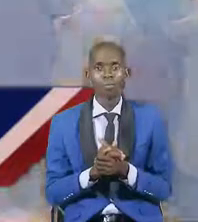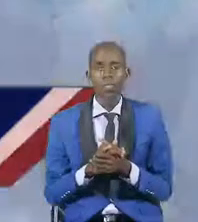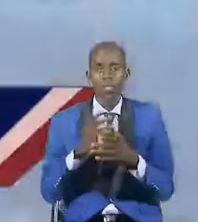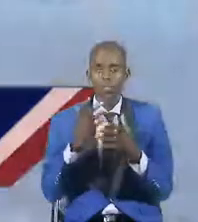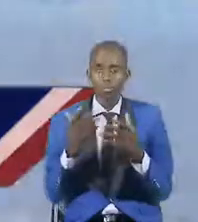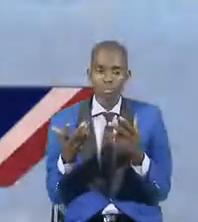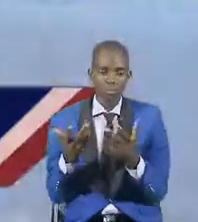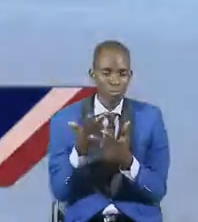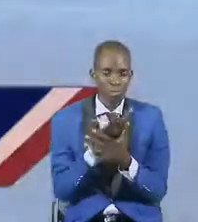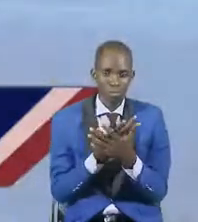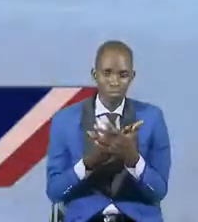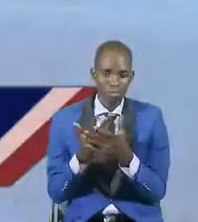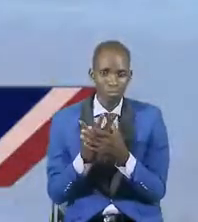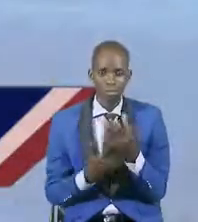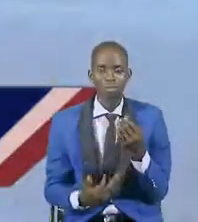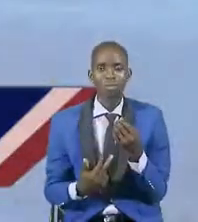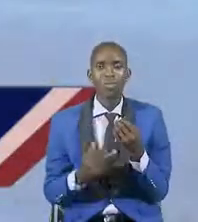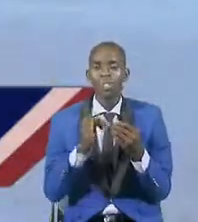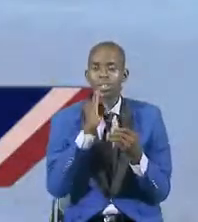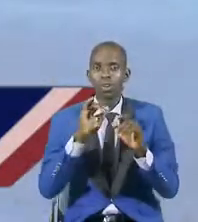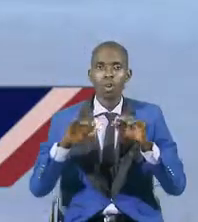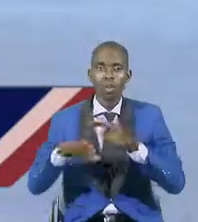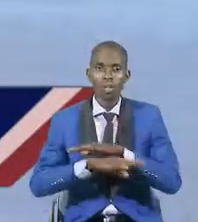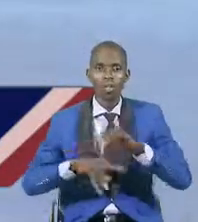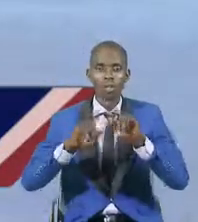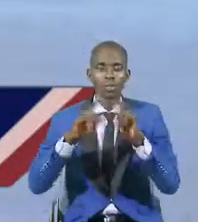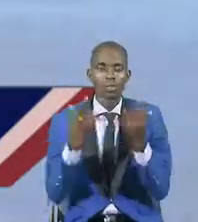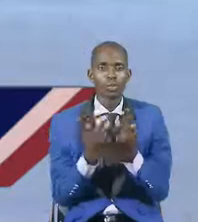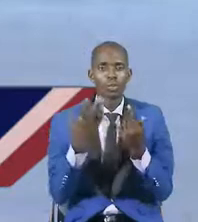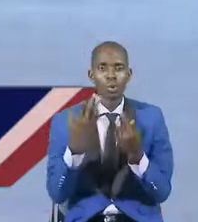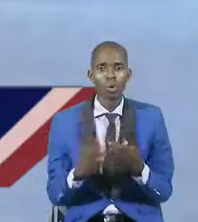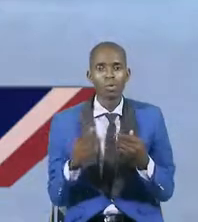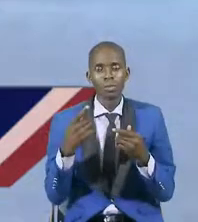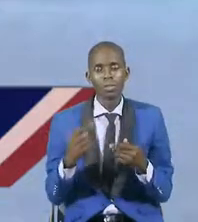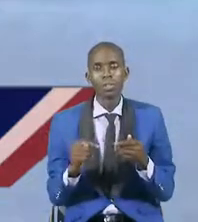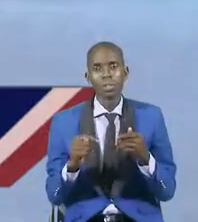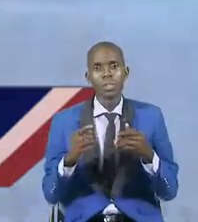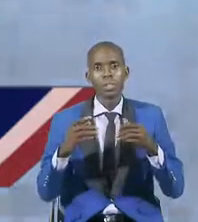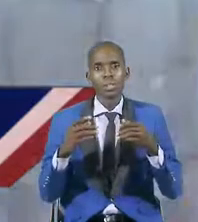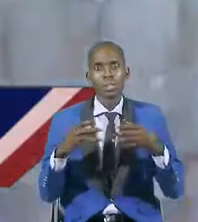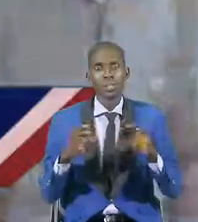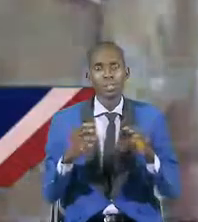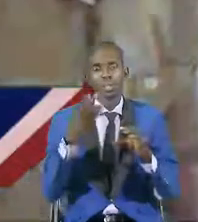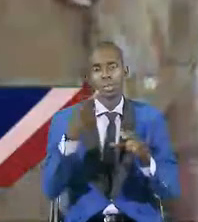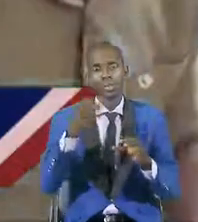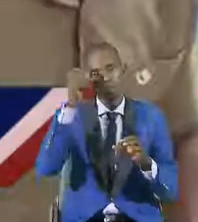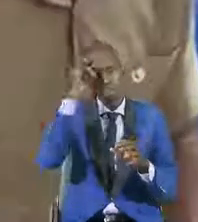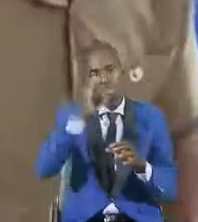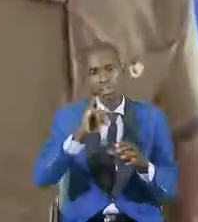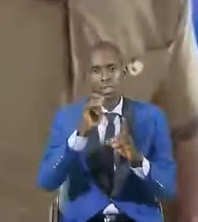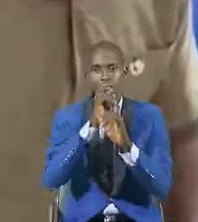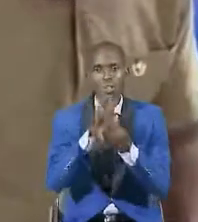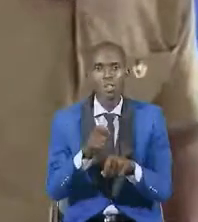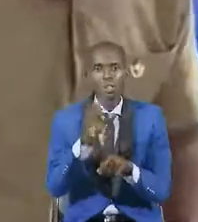trois, alors, sont sous la classification des dons de discernement de